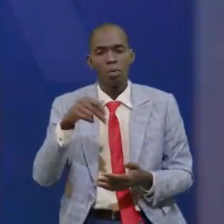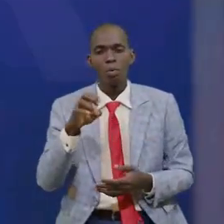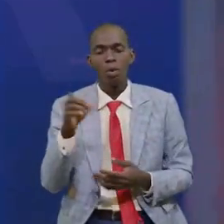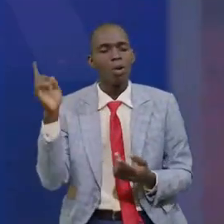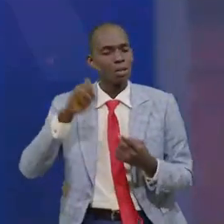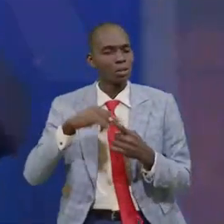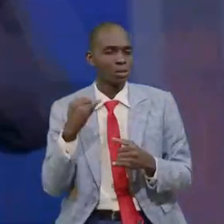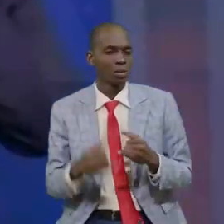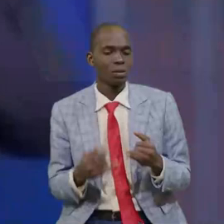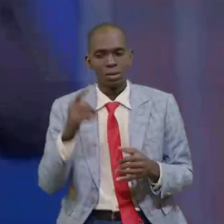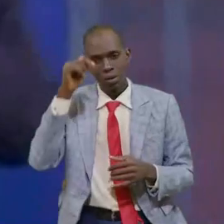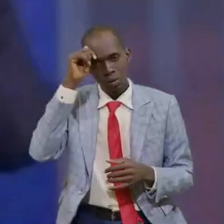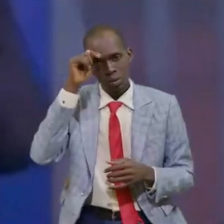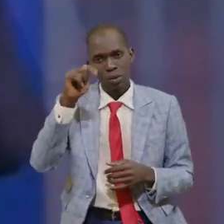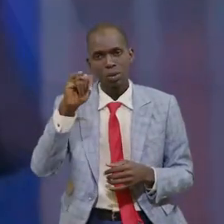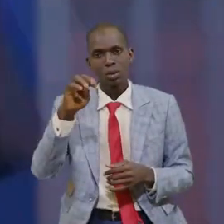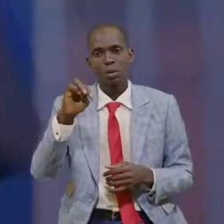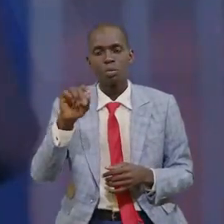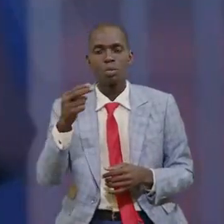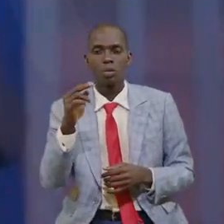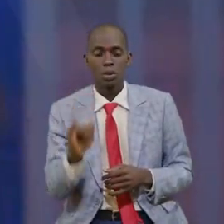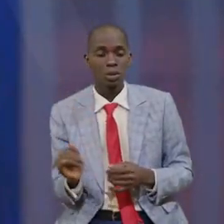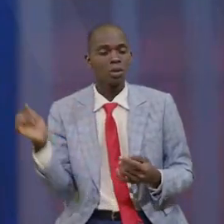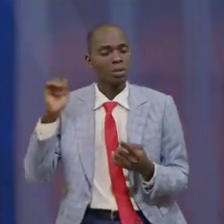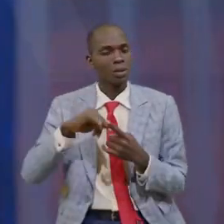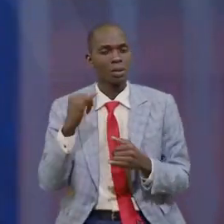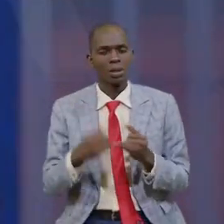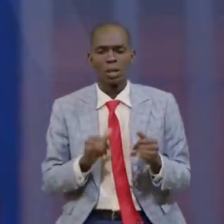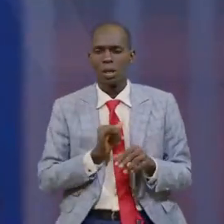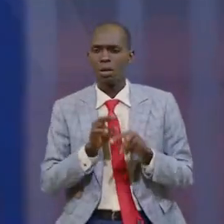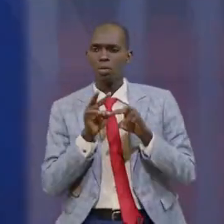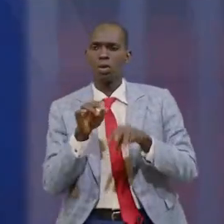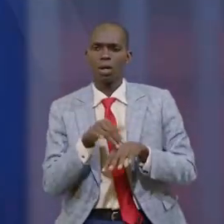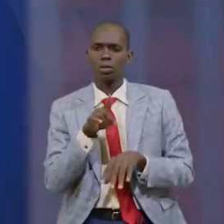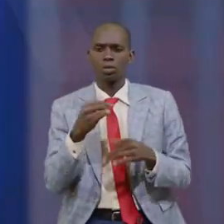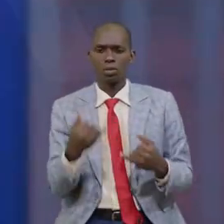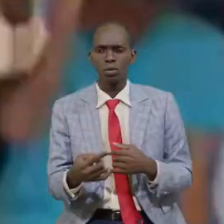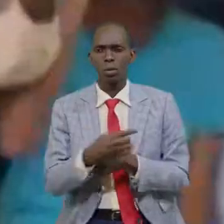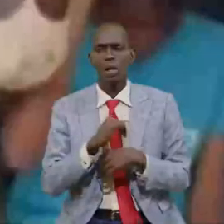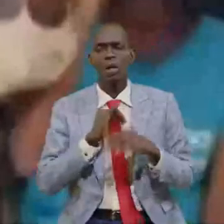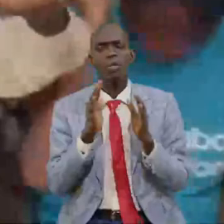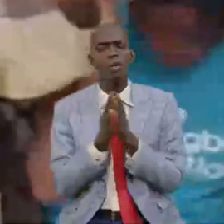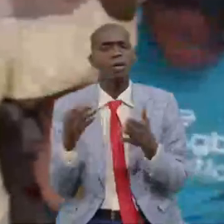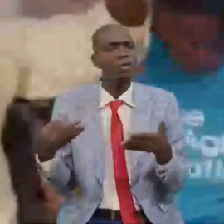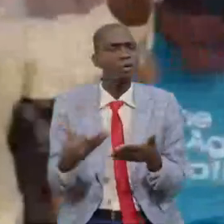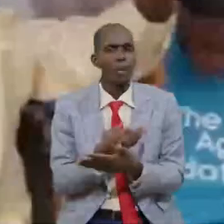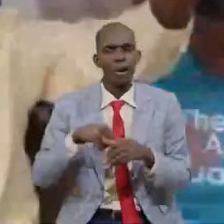Regardez Timothée là-bas jusqu'à la fin. Et je te regarde là-bas et je prie qu'une onction fraîche vienne sur